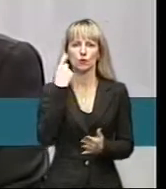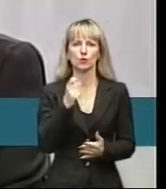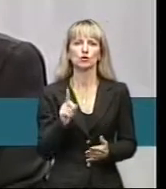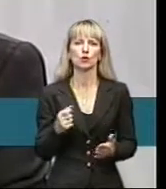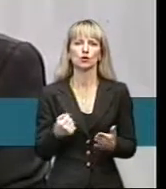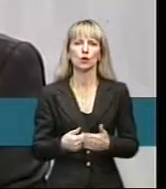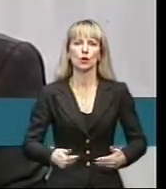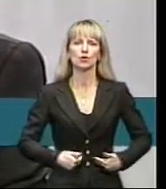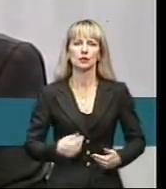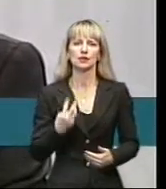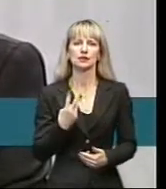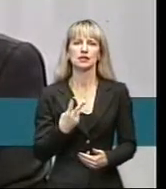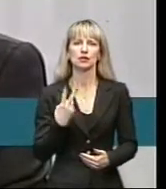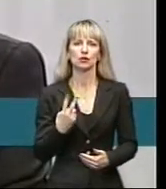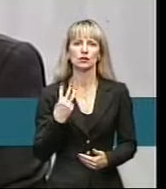щодо Голодомору